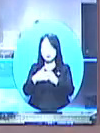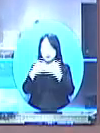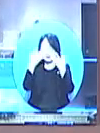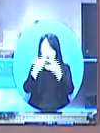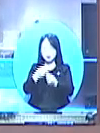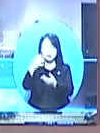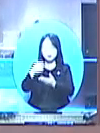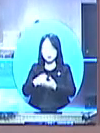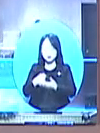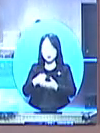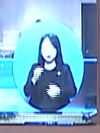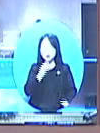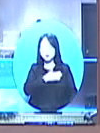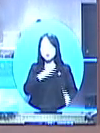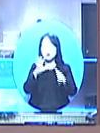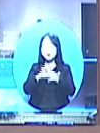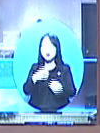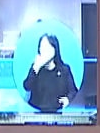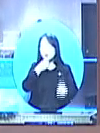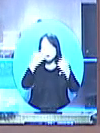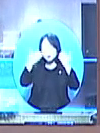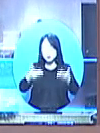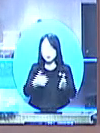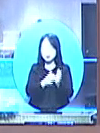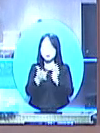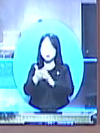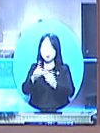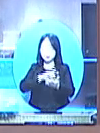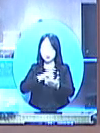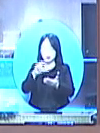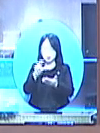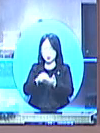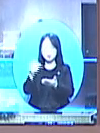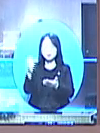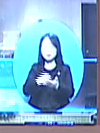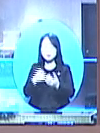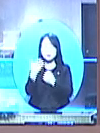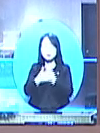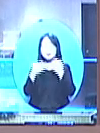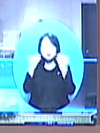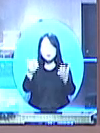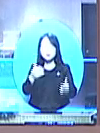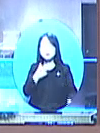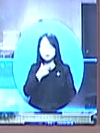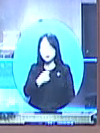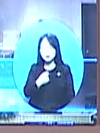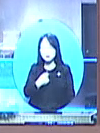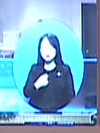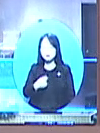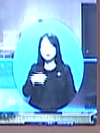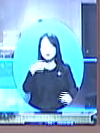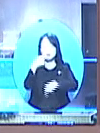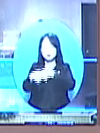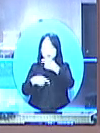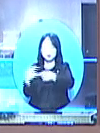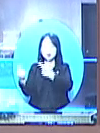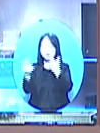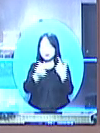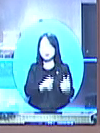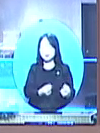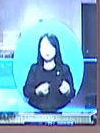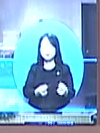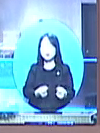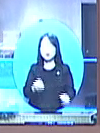하여 부요의 복을 주신 예수님, 이어든 제목으로 함께 말씀의 은혜를 나누기 원합니다. 제목을 한번 크게 따라해